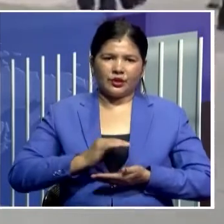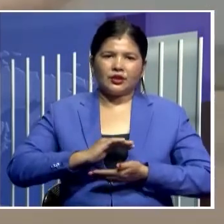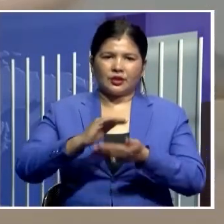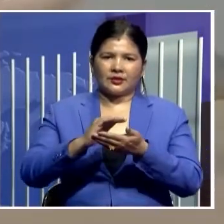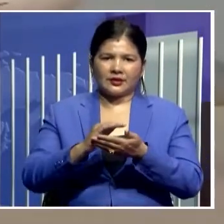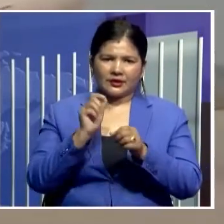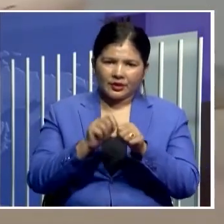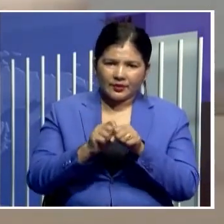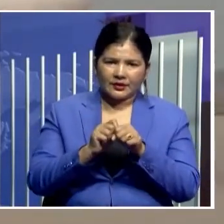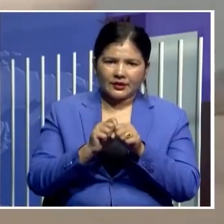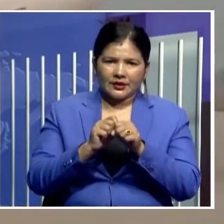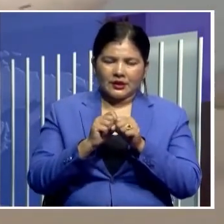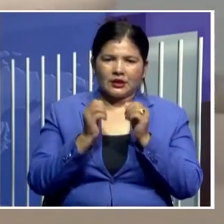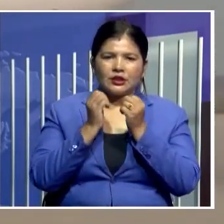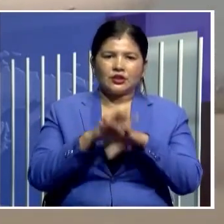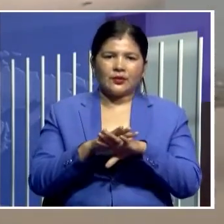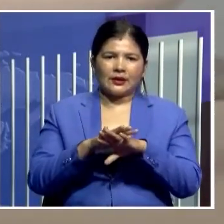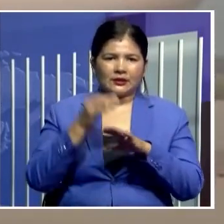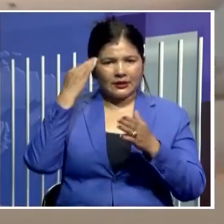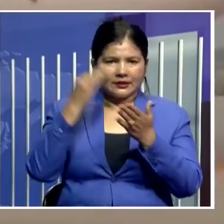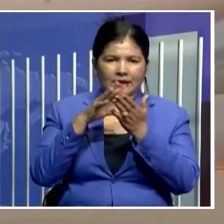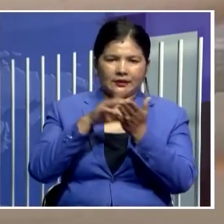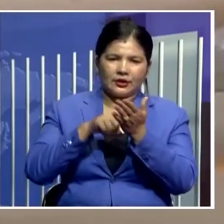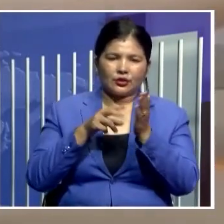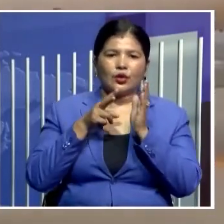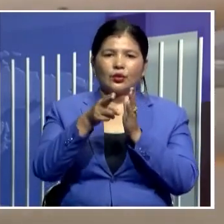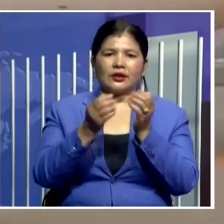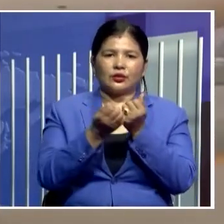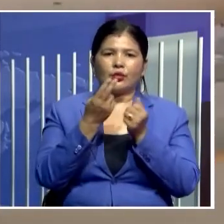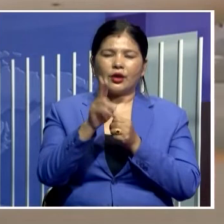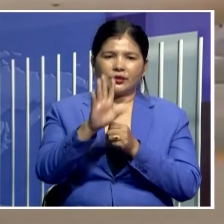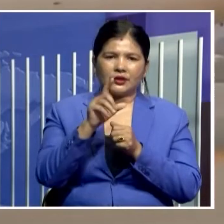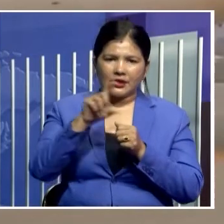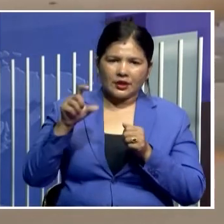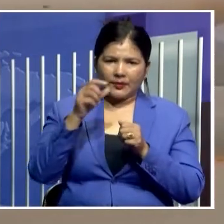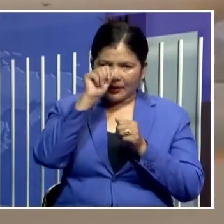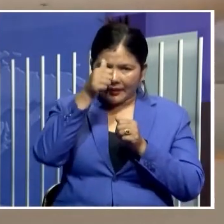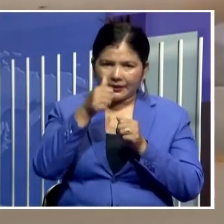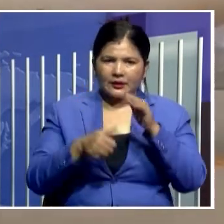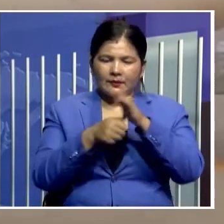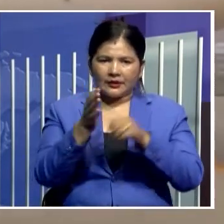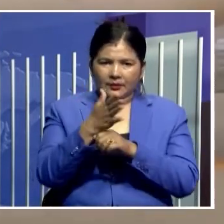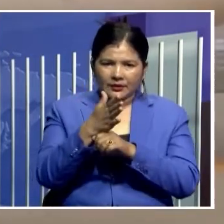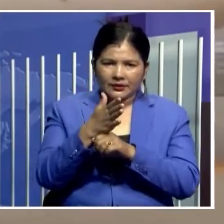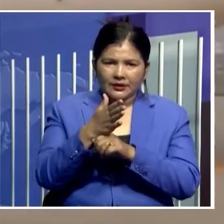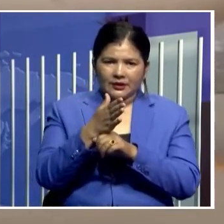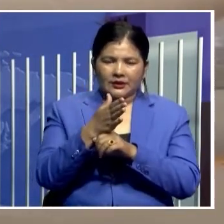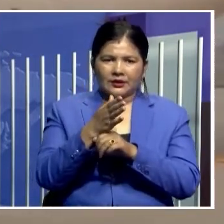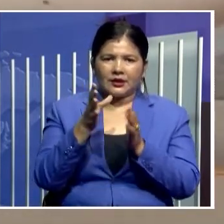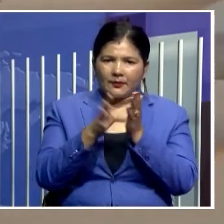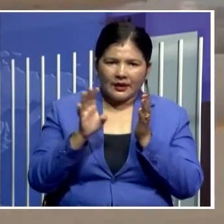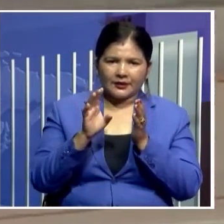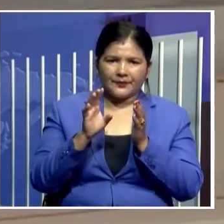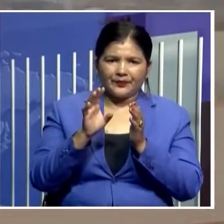निर्मित अन्तर्राष्ट्रिय सभाहल तथा ध्यान केन्द्रको आजै उद्घाटन गर्नुभएको छ। यसैबीच नेपाल र भारतका प्रधानमन्त्रीद्वारा शेरबहादुर